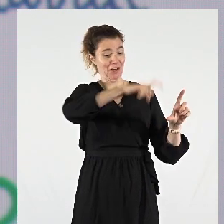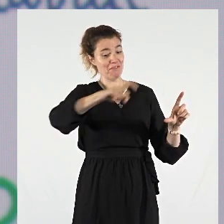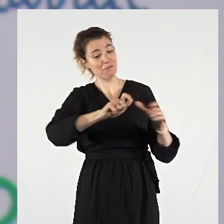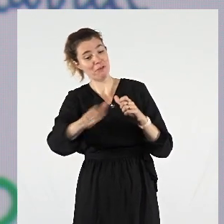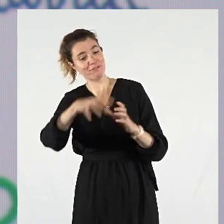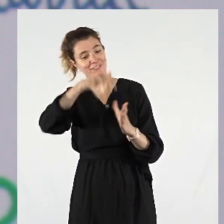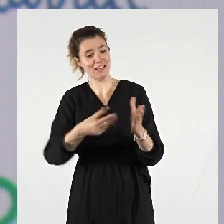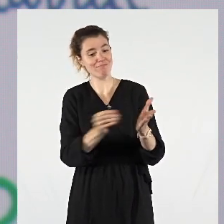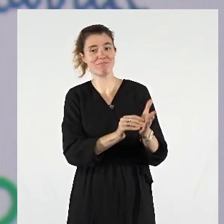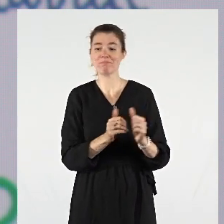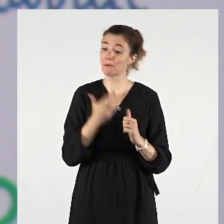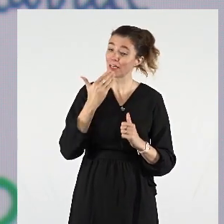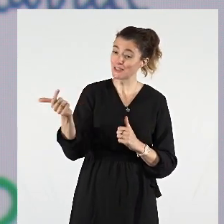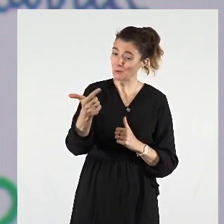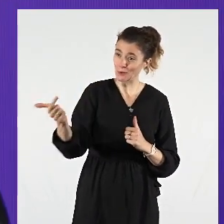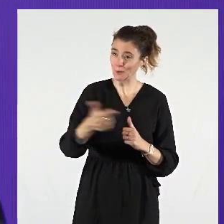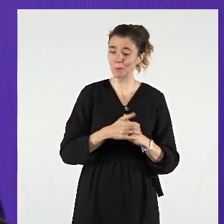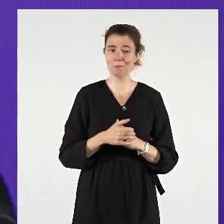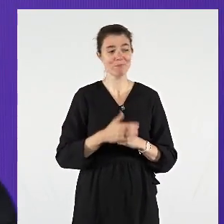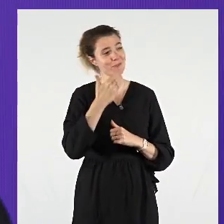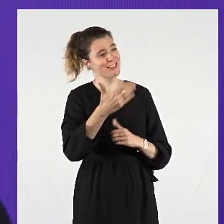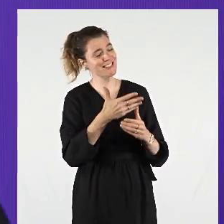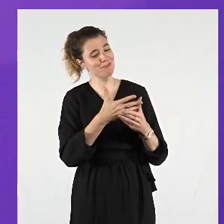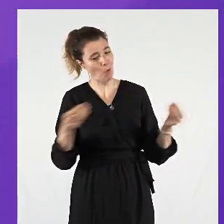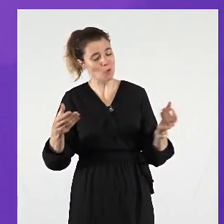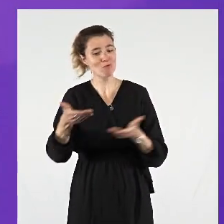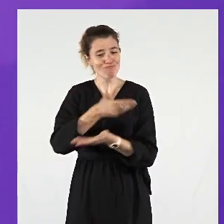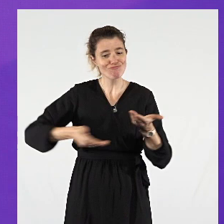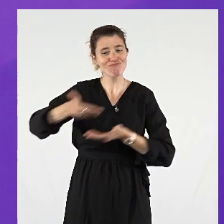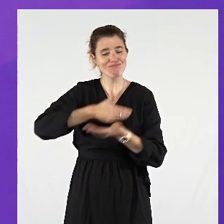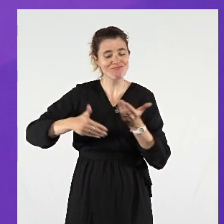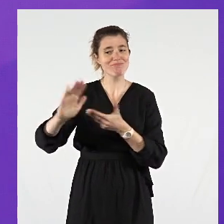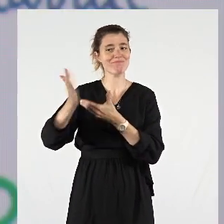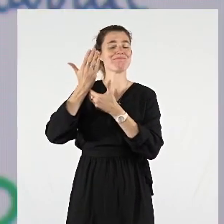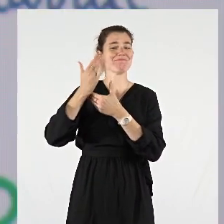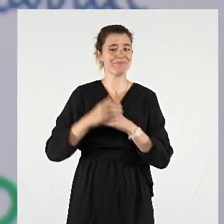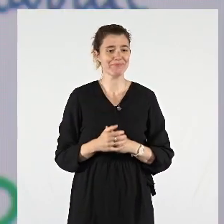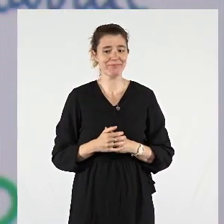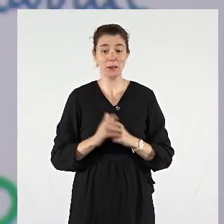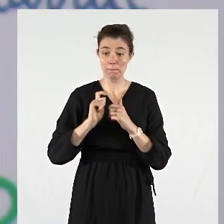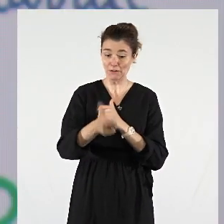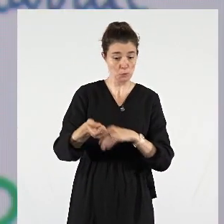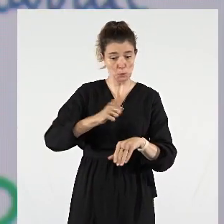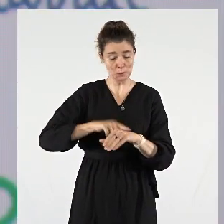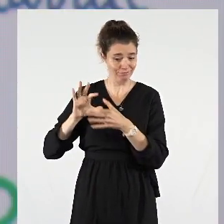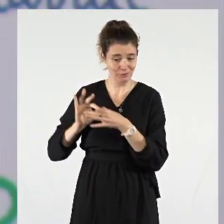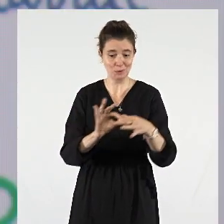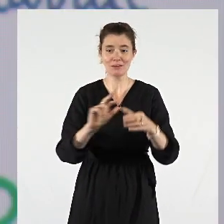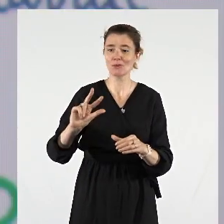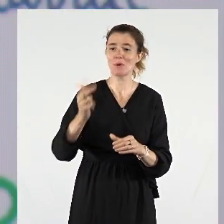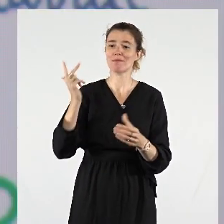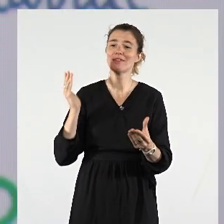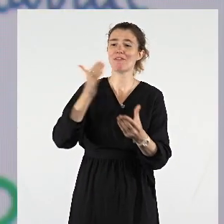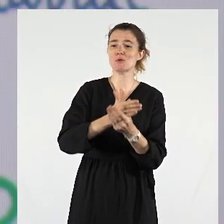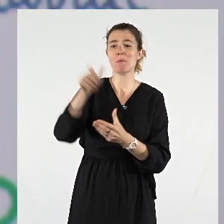cas à vous deux. Merci beaucoup pour ces éclairages. On va tout de suite enchaîner avec une troisième intervention de